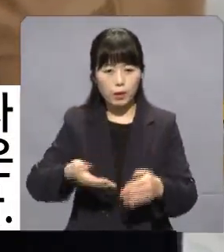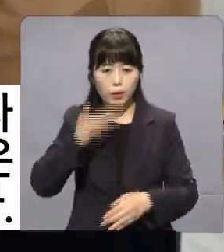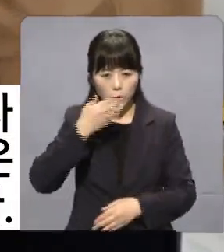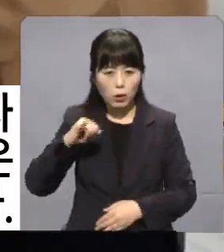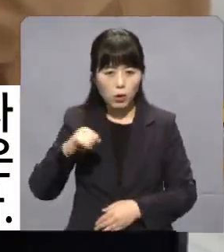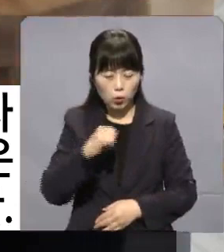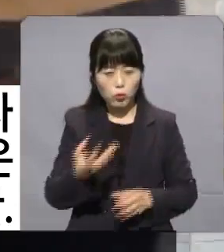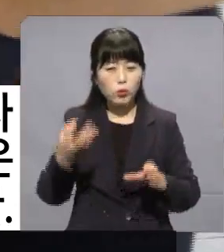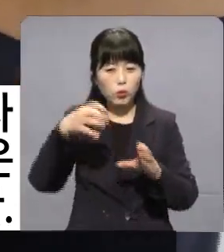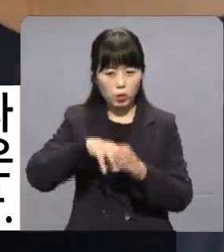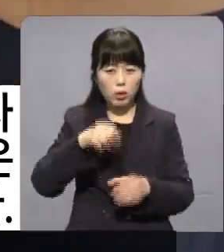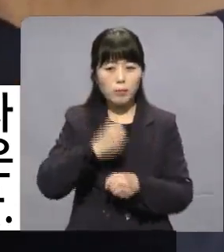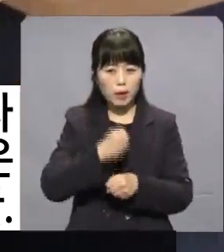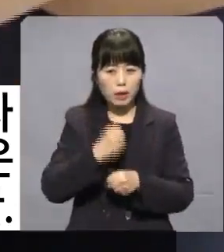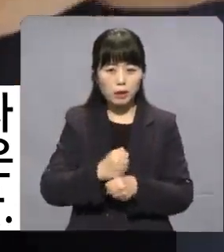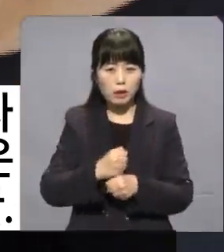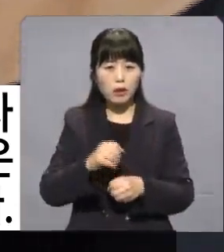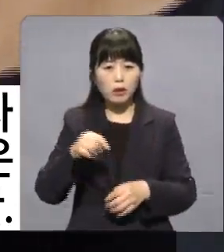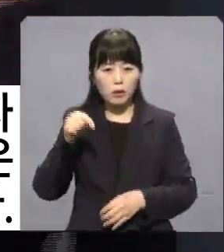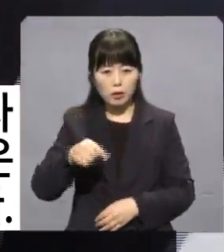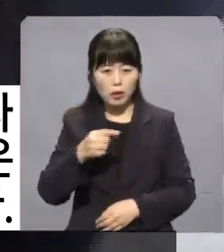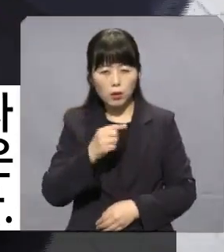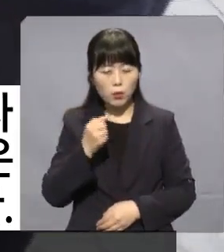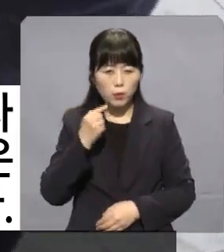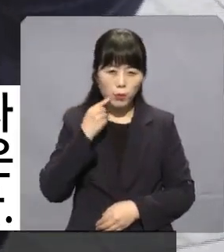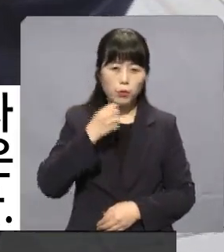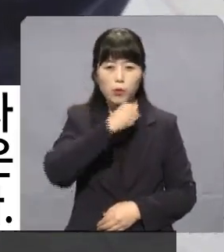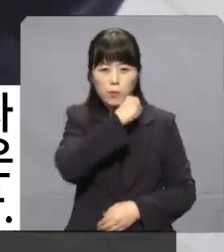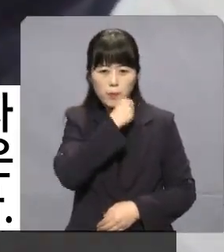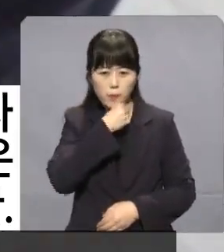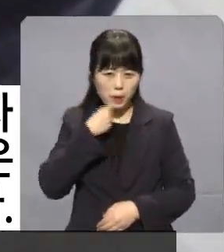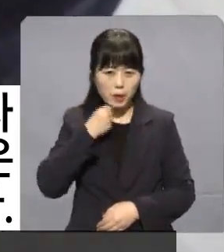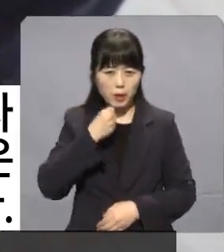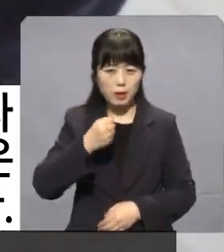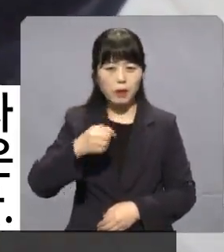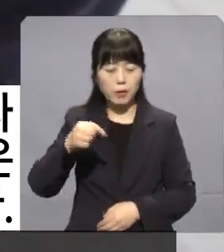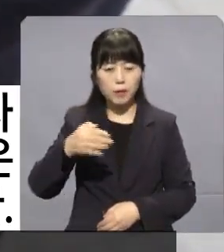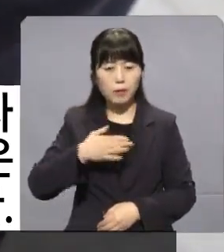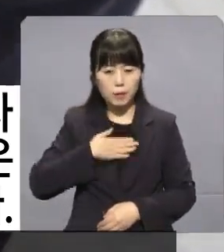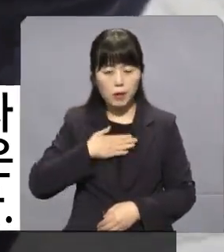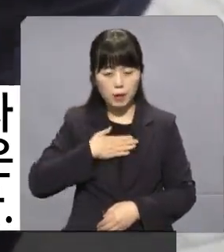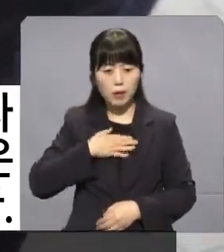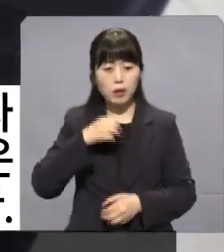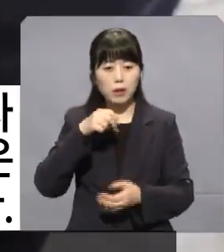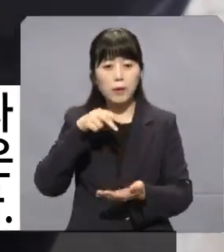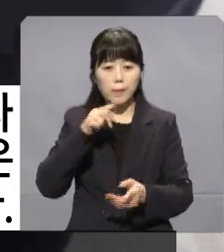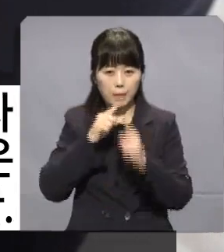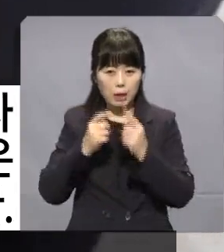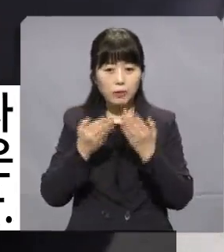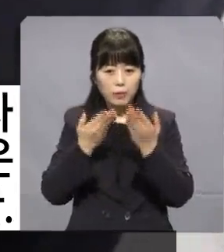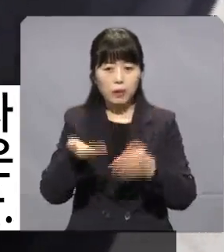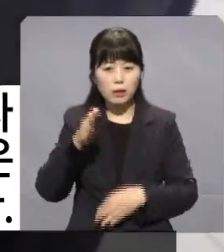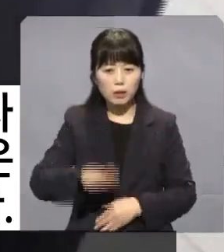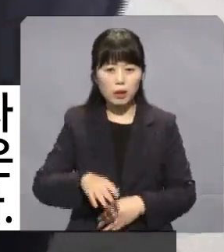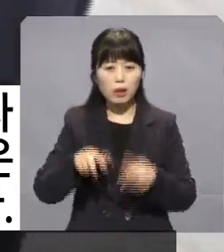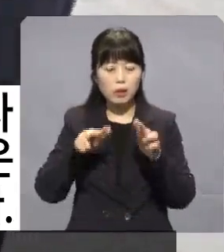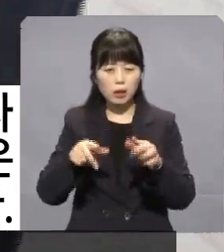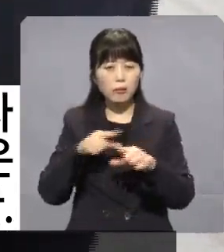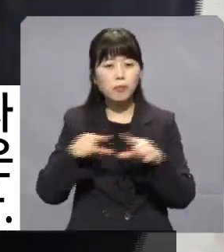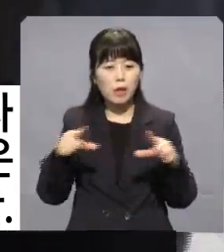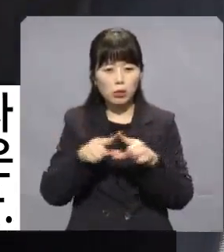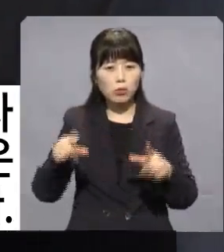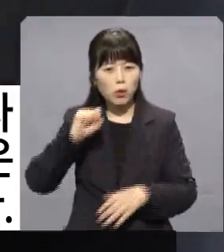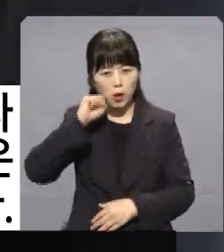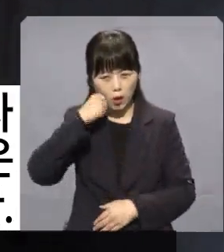식용곤충을 넣어가지고 이게 되게 고소하고 이렇게 맛있게 저희는 이제 생산사 입장에서는 그렇게 말씀드릴 수 있는데 아직까지